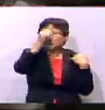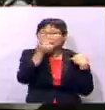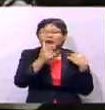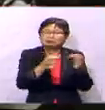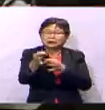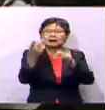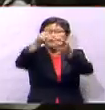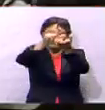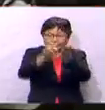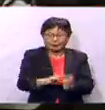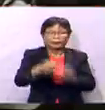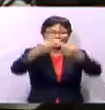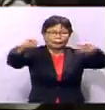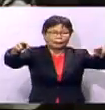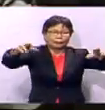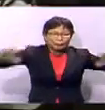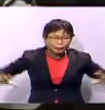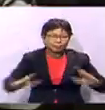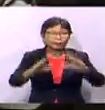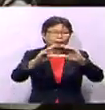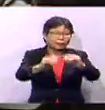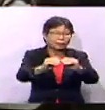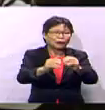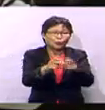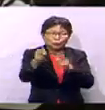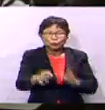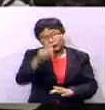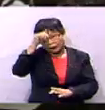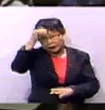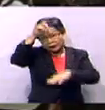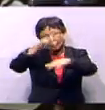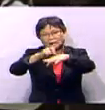menjelaskan kepada media selepas perasmian persidangan keusahawanan India di Brickfields.